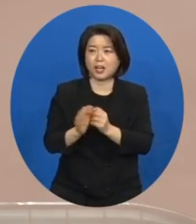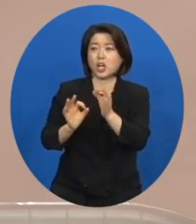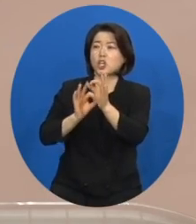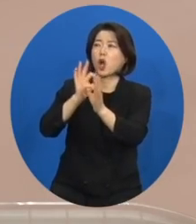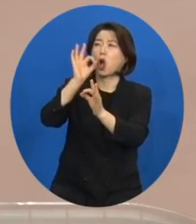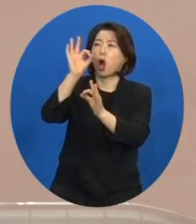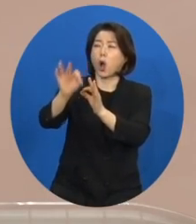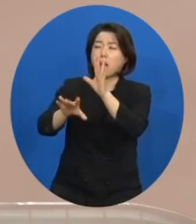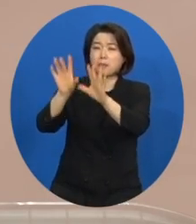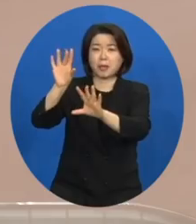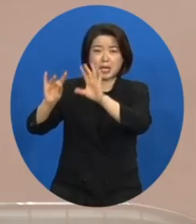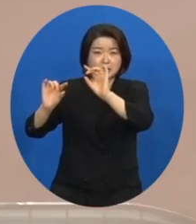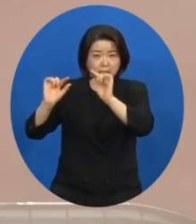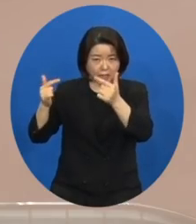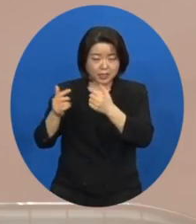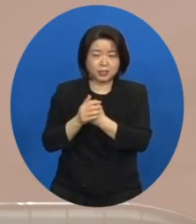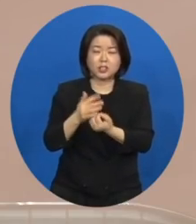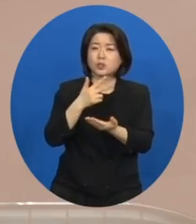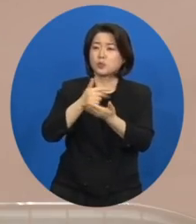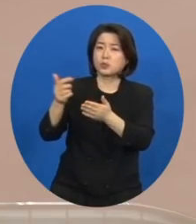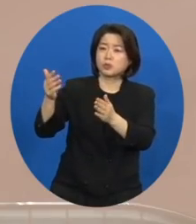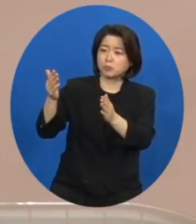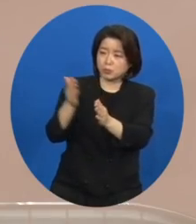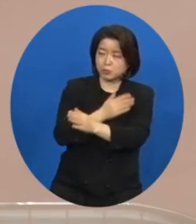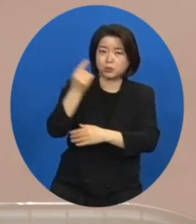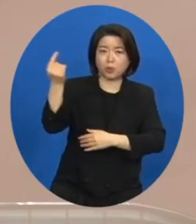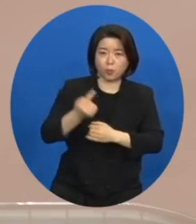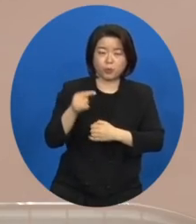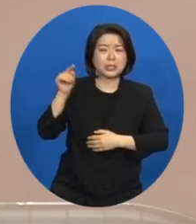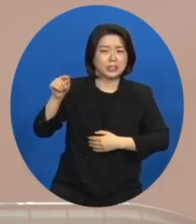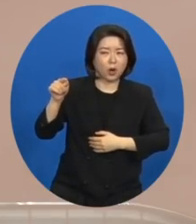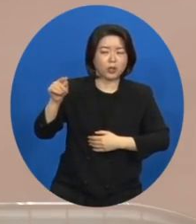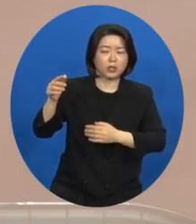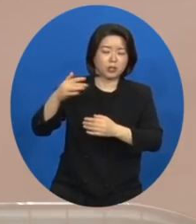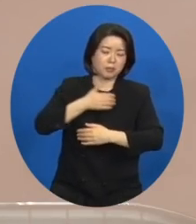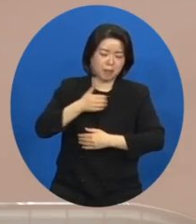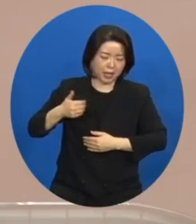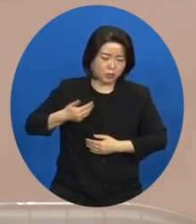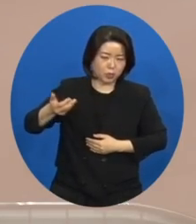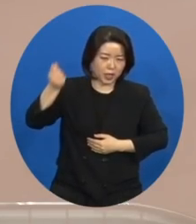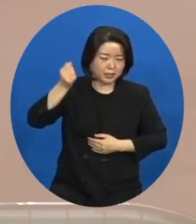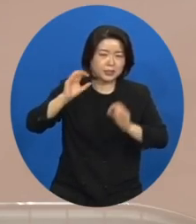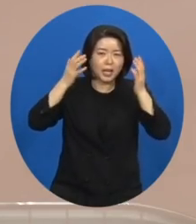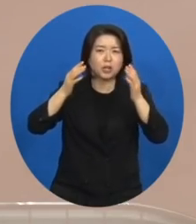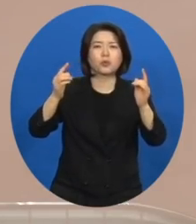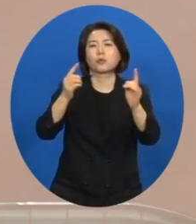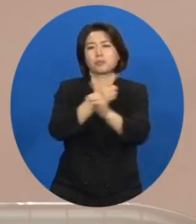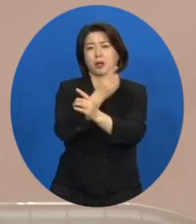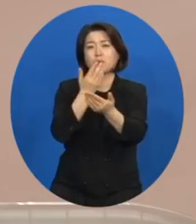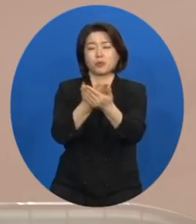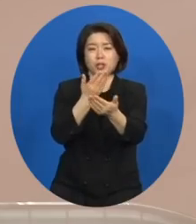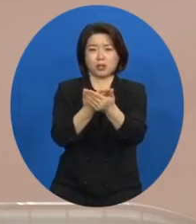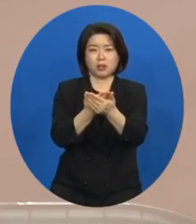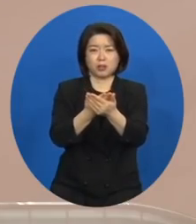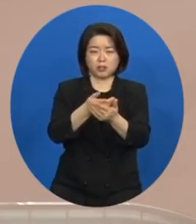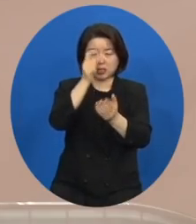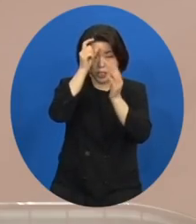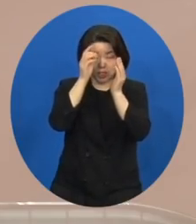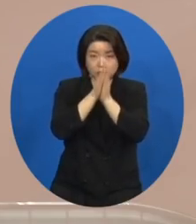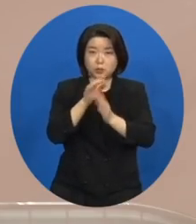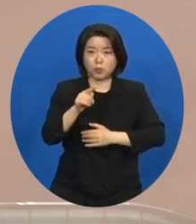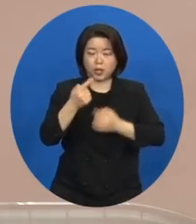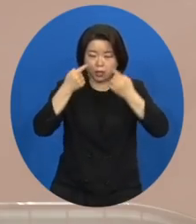메마르지 않는 주님으로부터 오는 거기에서 만족을 누리는 아이가 되겠다 라고 저는 이기대 분명히 주님이